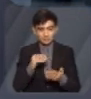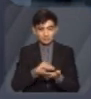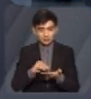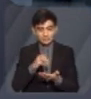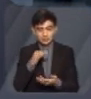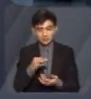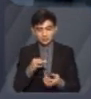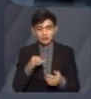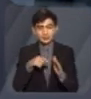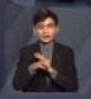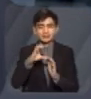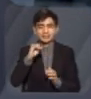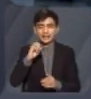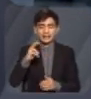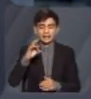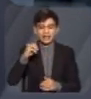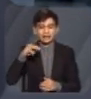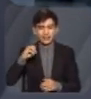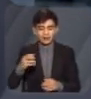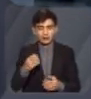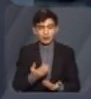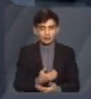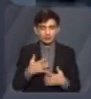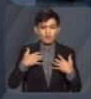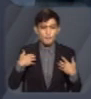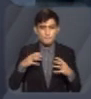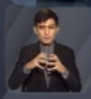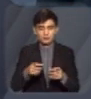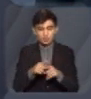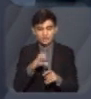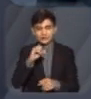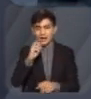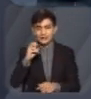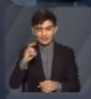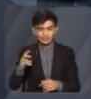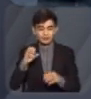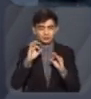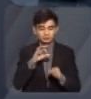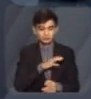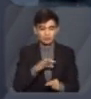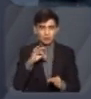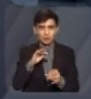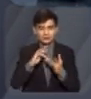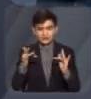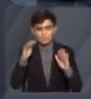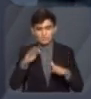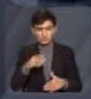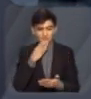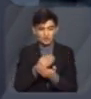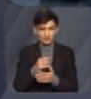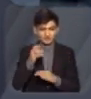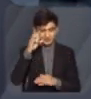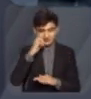этому дал пресс-секретарь Комитета лесного хозяйства и животного мира Сакен Дилдахмет. На своей странице в социальной сети он сообщил, что